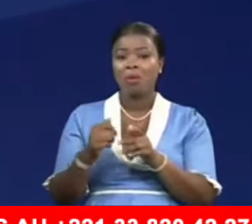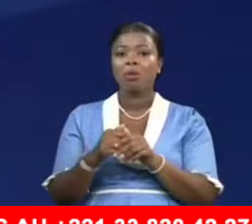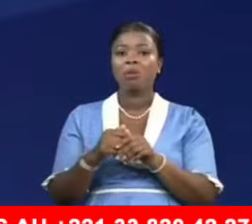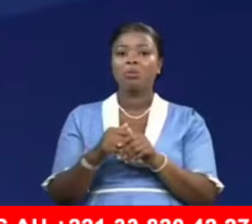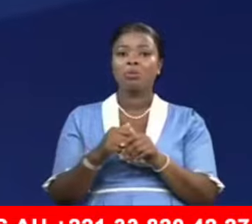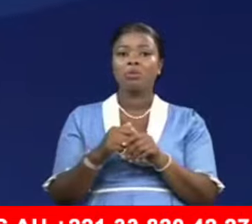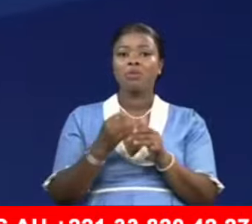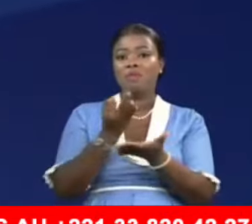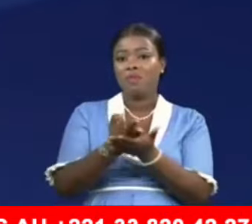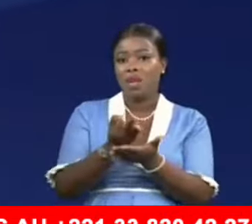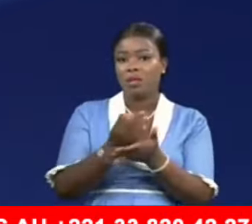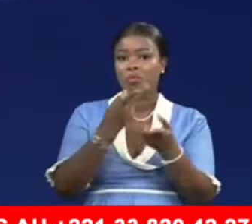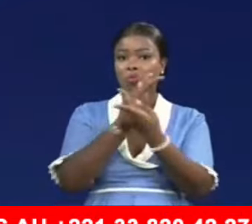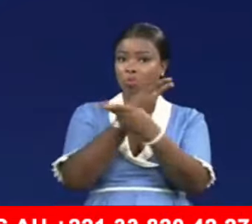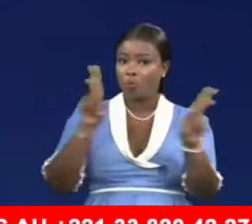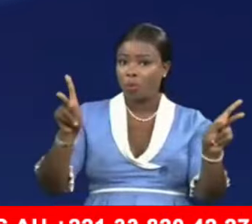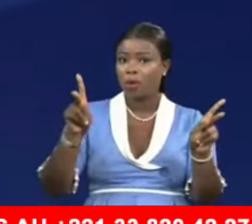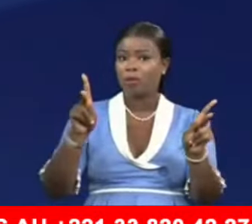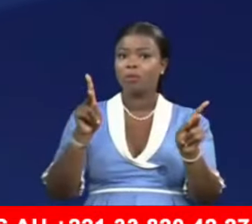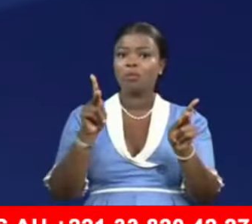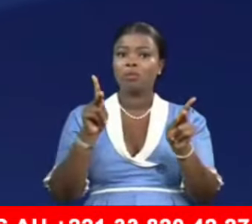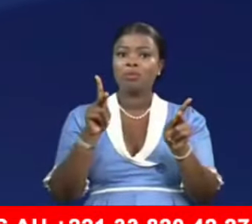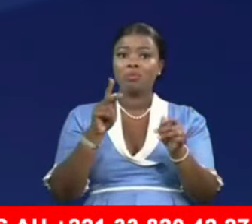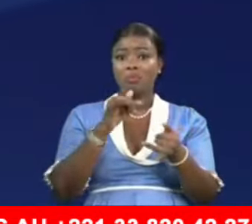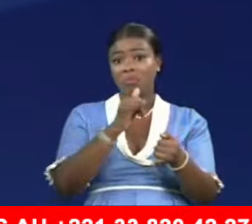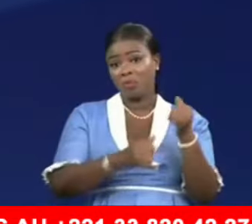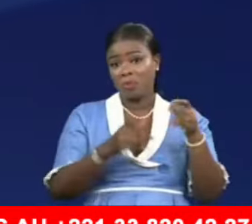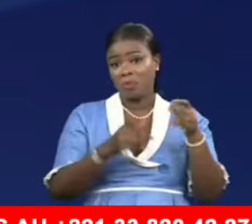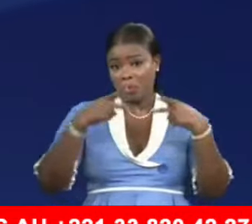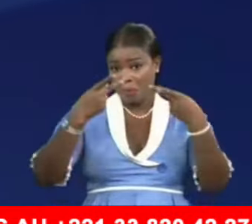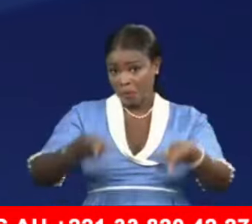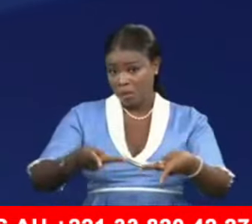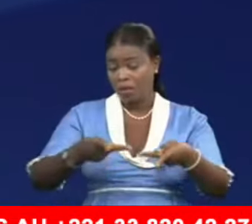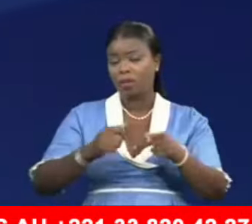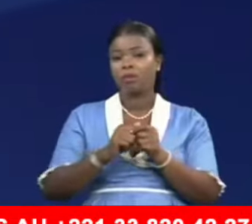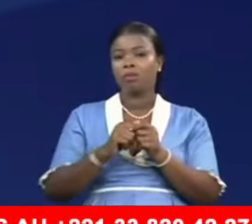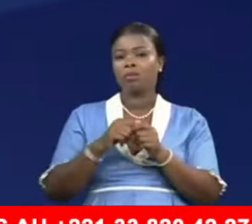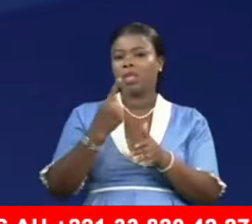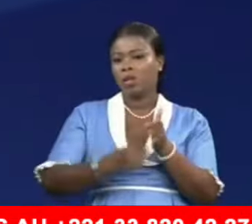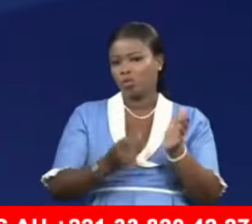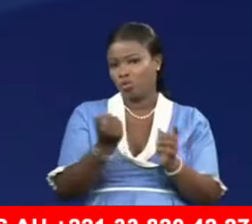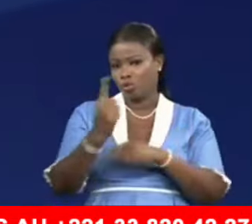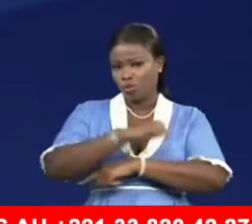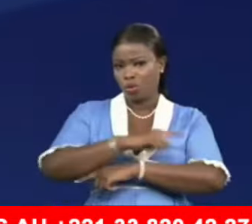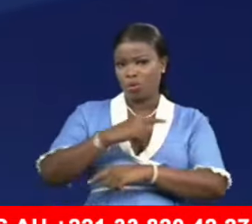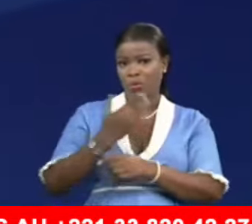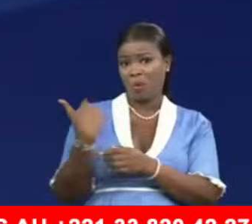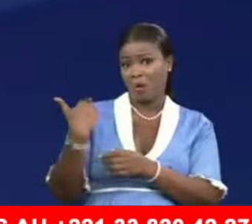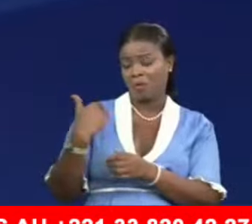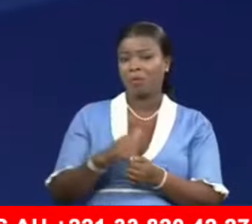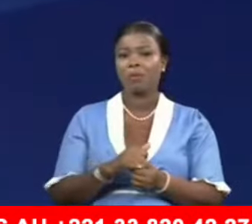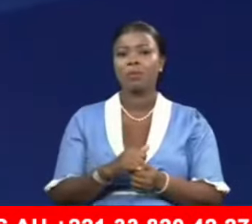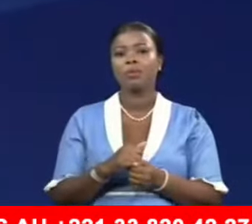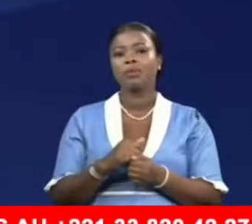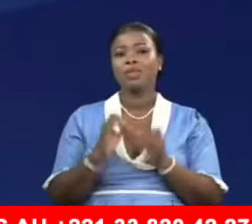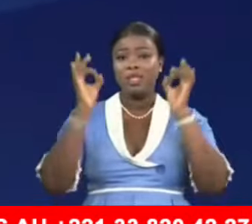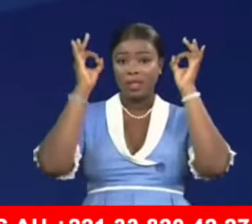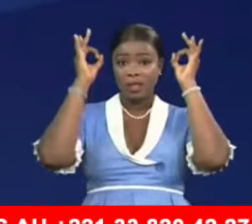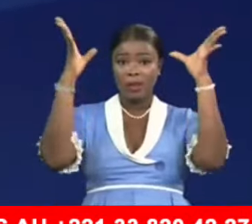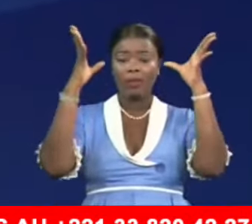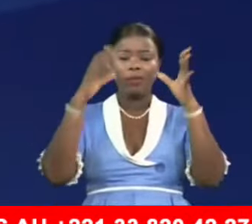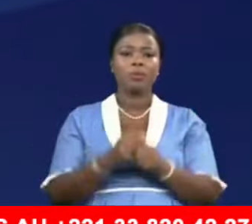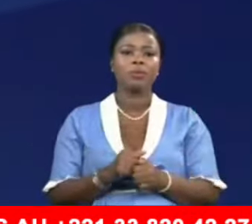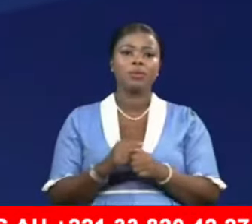publiques danst les conclusions que nous avons présenté il y a quelques jours ont révélé la gravité des